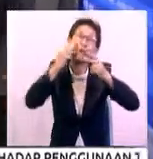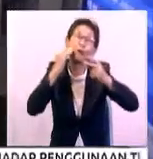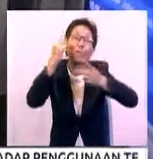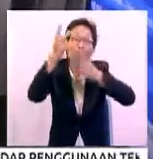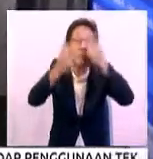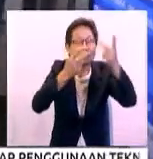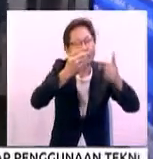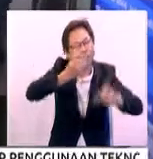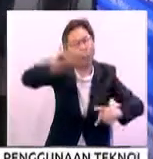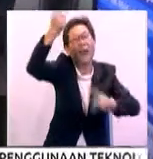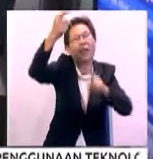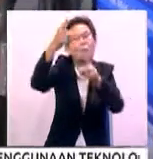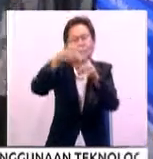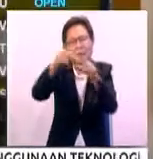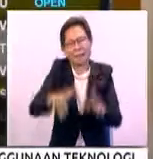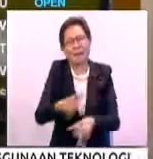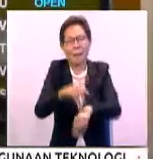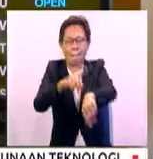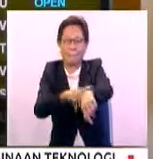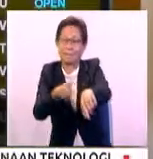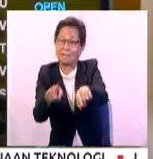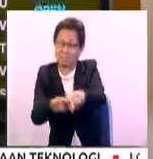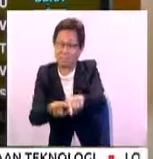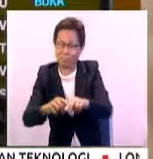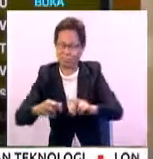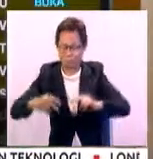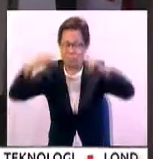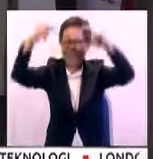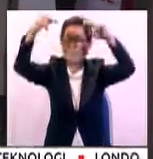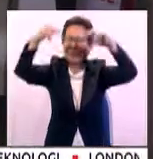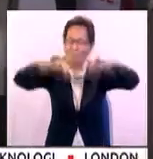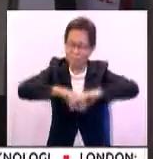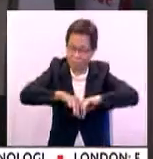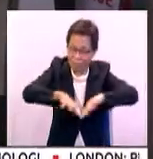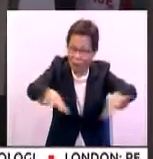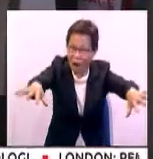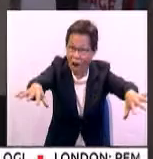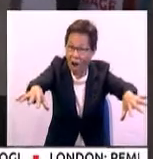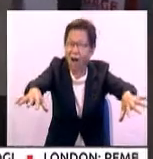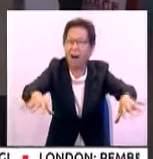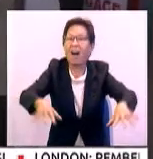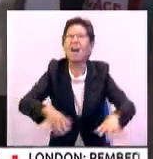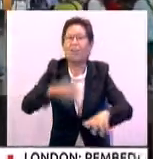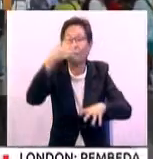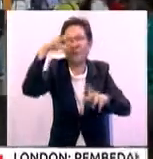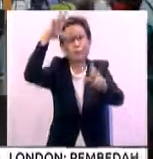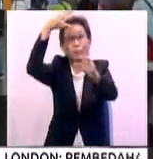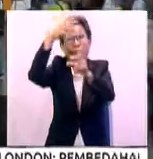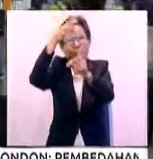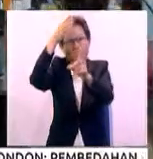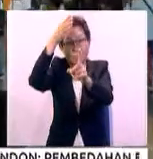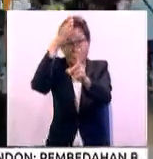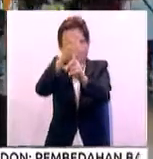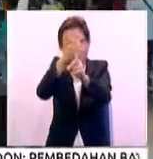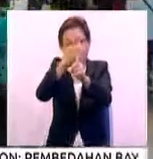pelanggan. Pada masa sama, meningkatkan rangkaian laluan bagi mencapai sasaran 100 juta